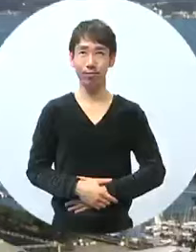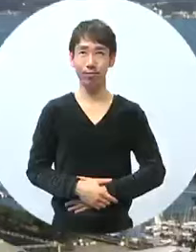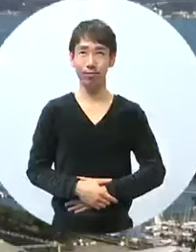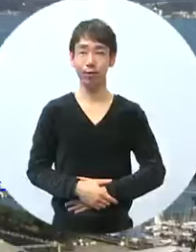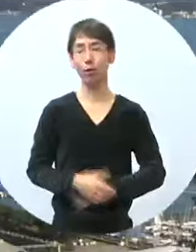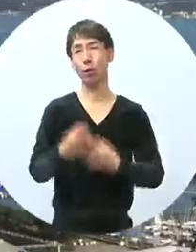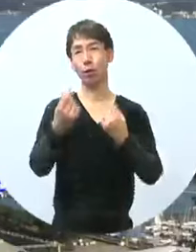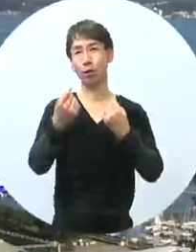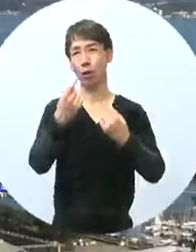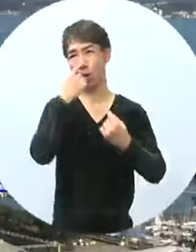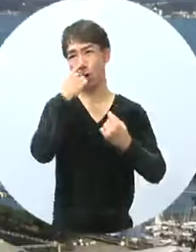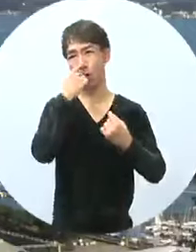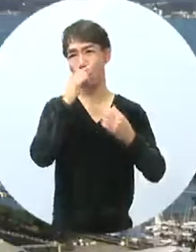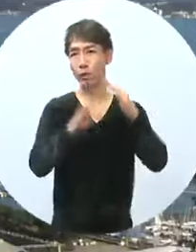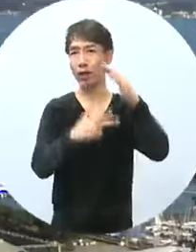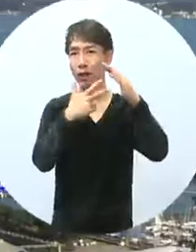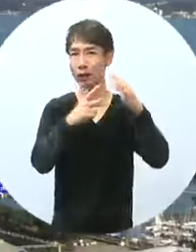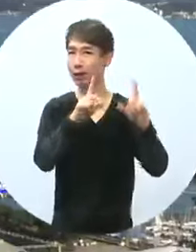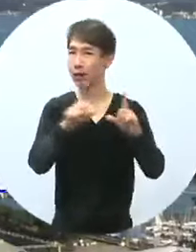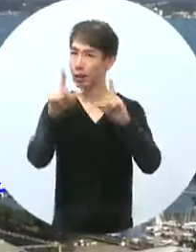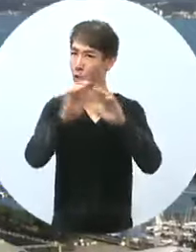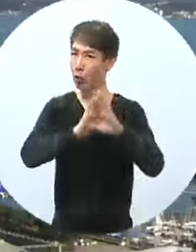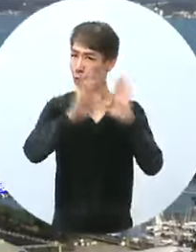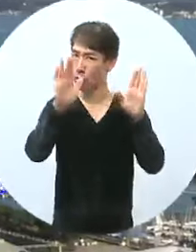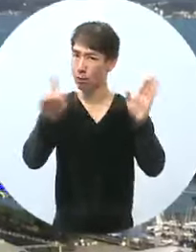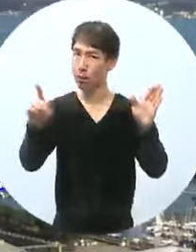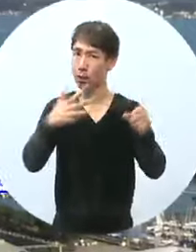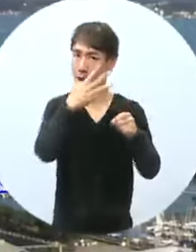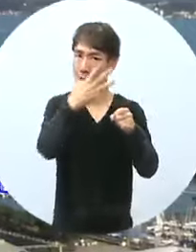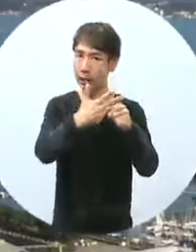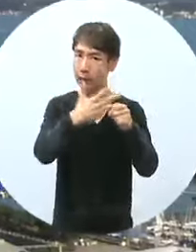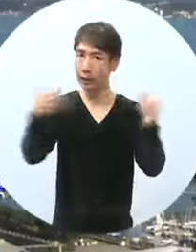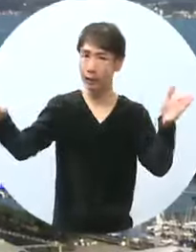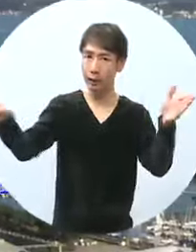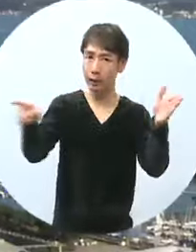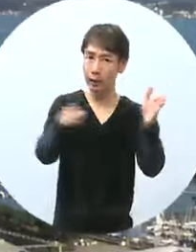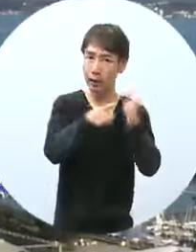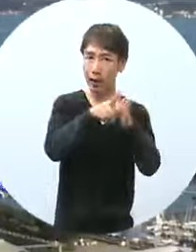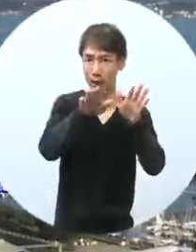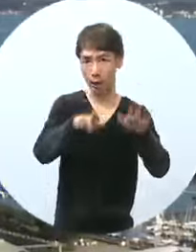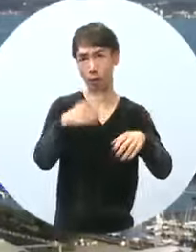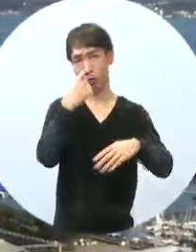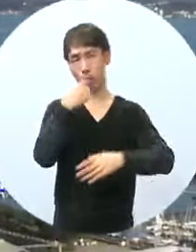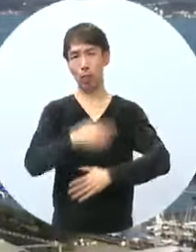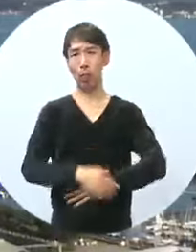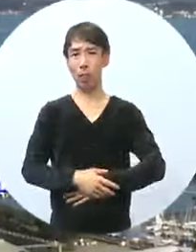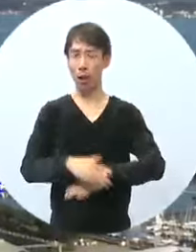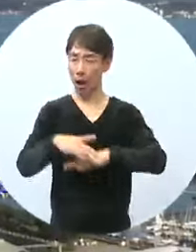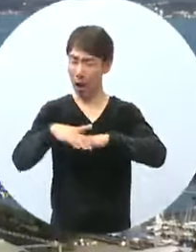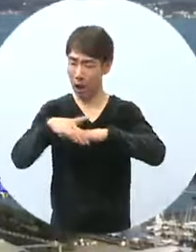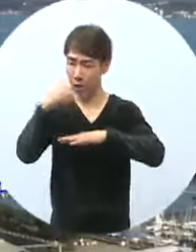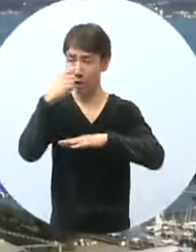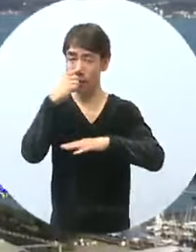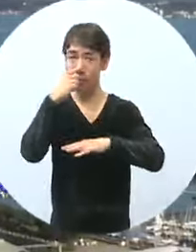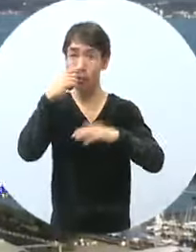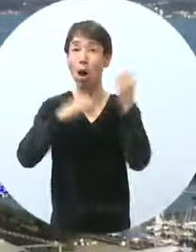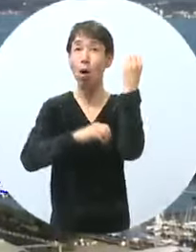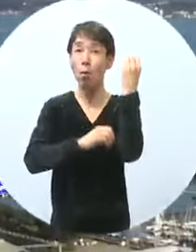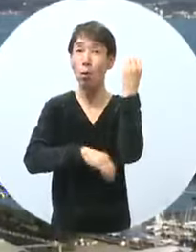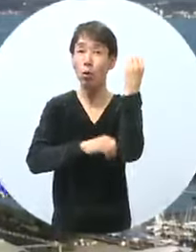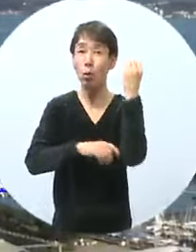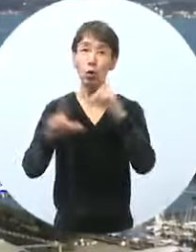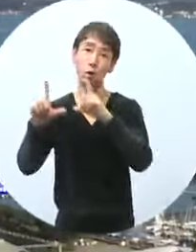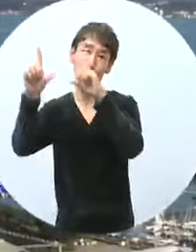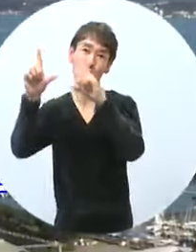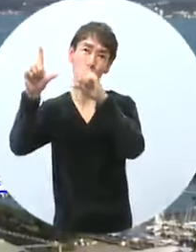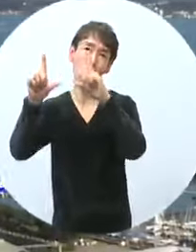そうですね、僕はもう藤沢に住んで8年になるんですけれども、最初はですね、もともと東京に住んでおりました